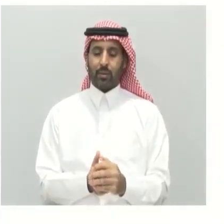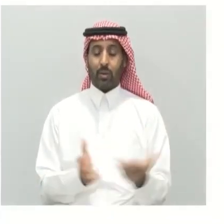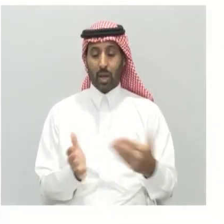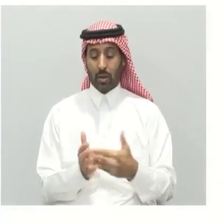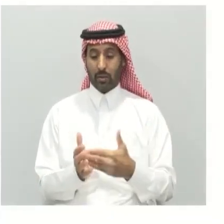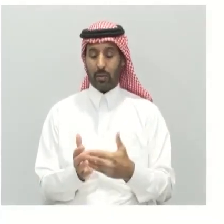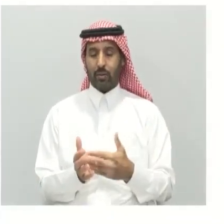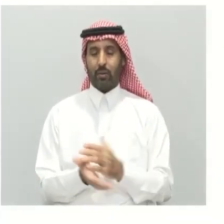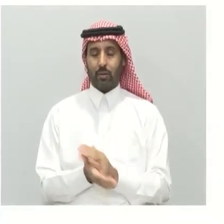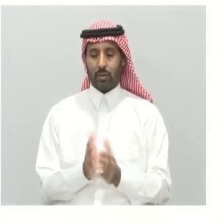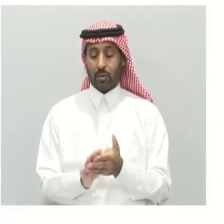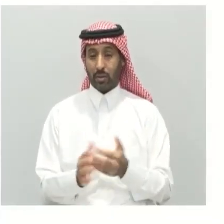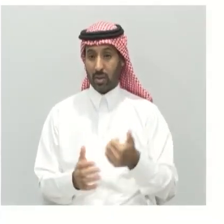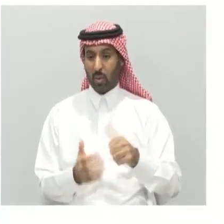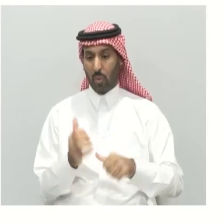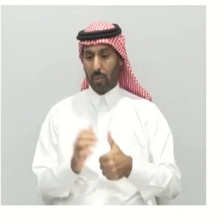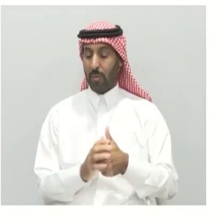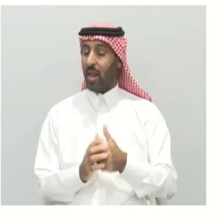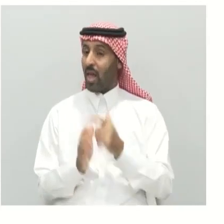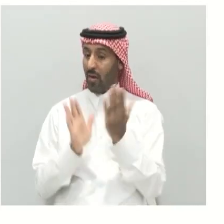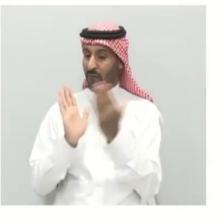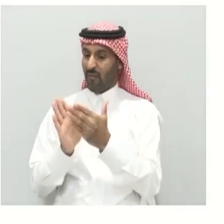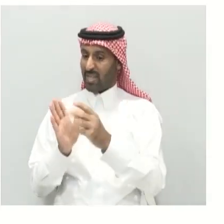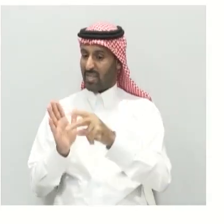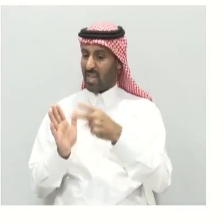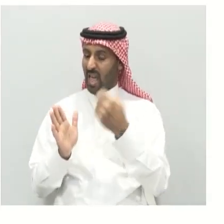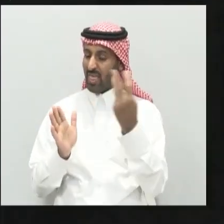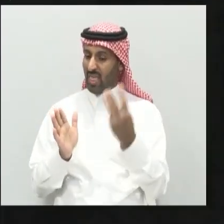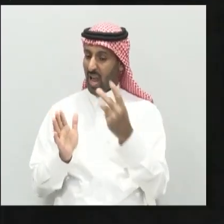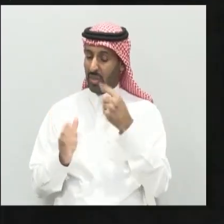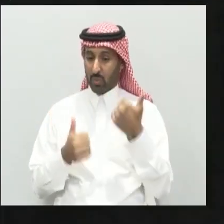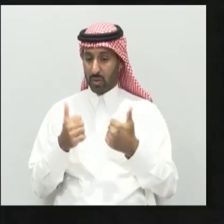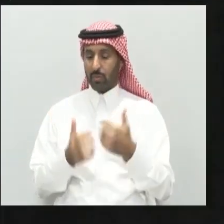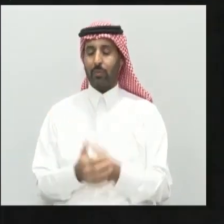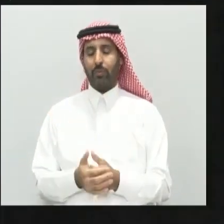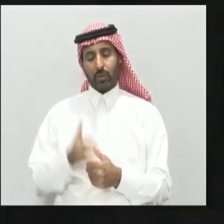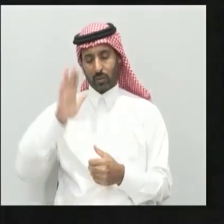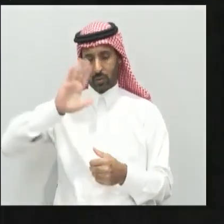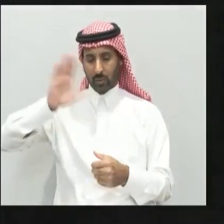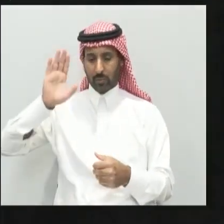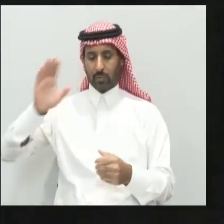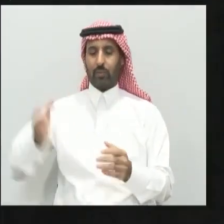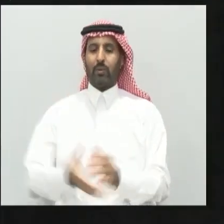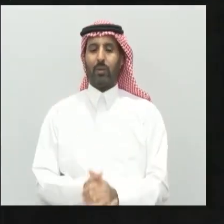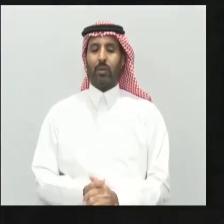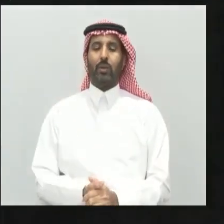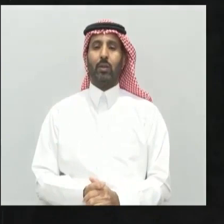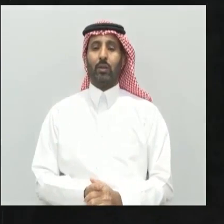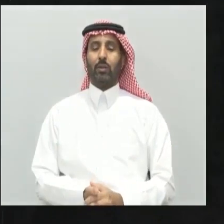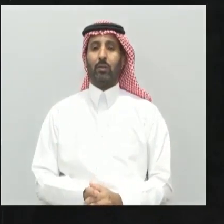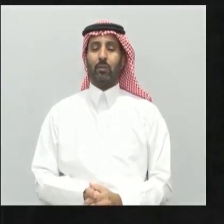الى هنا انتهينا من تقويم الفصل الثالث والاختبار المقنن استودعكم الله والسلام عليكم ورحمه